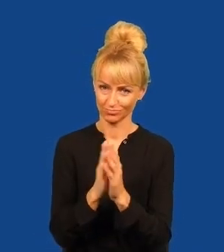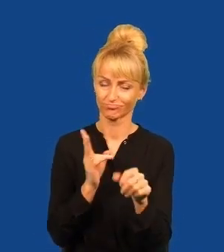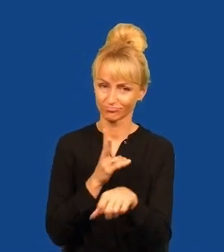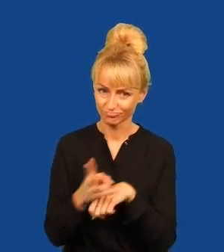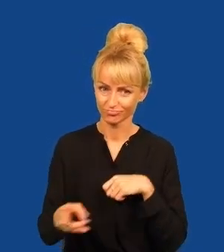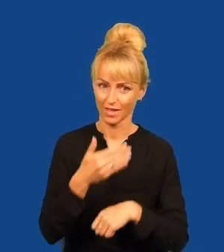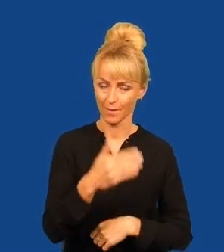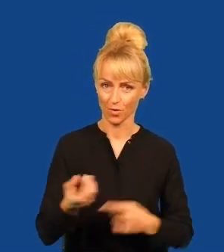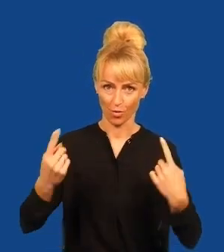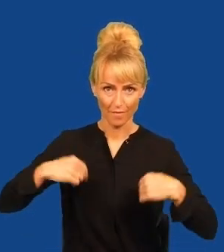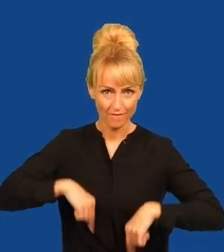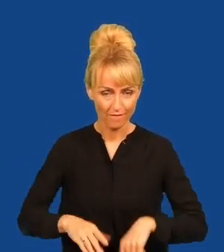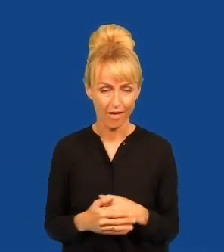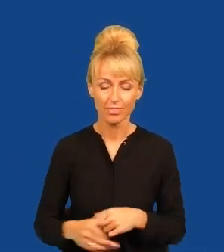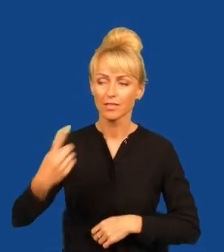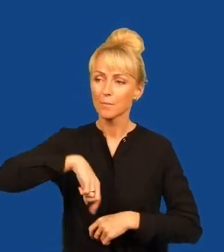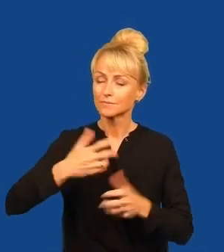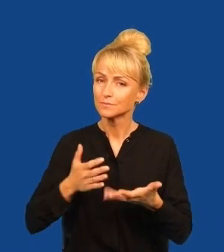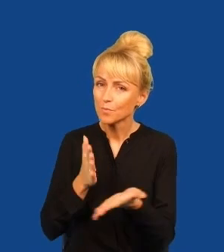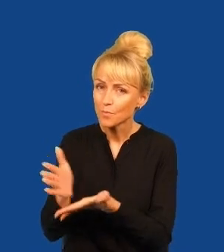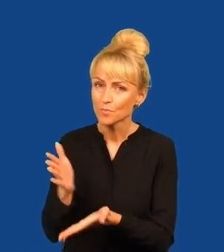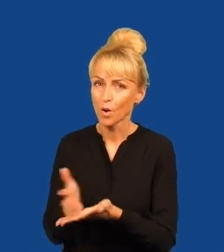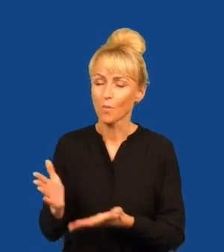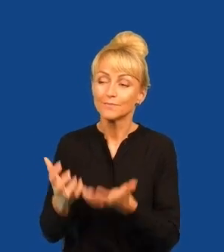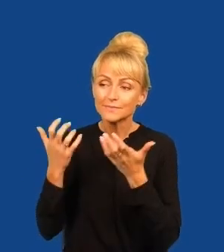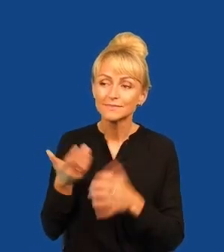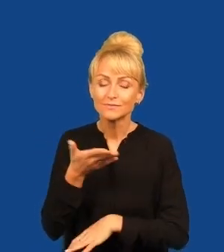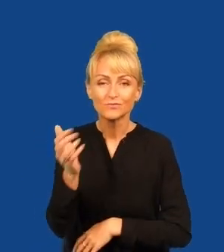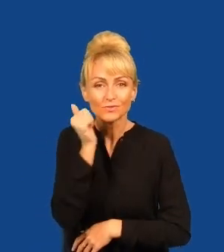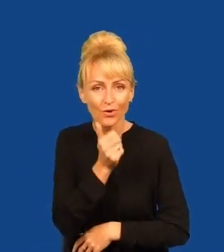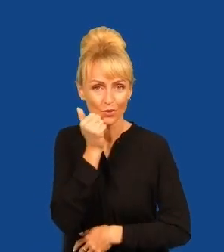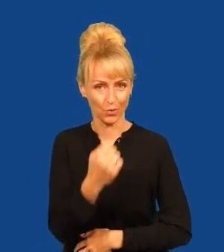żeby mObywatel był dla was codziennym asystentem podróży.